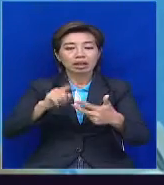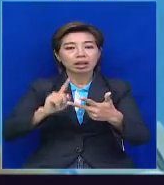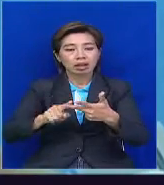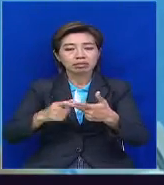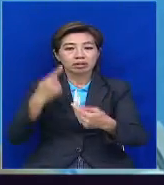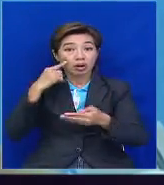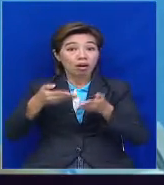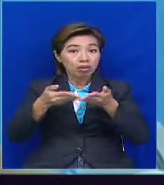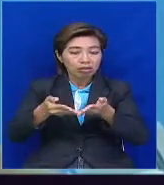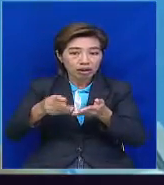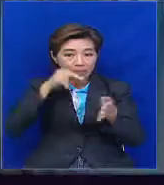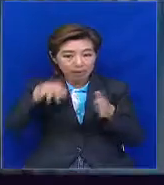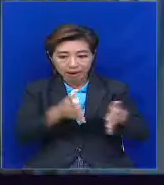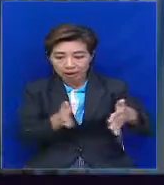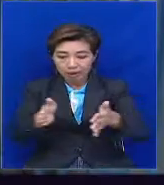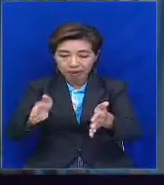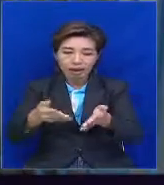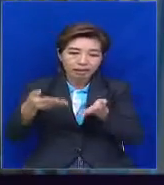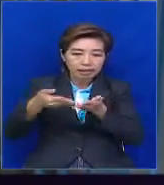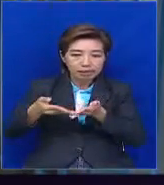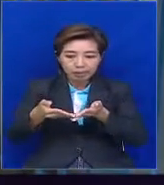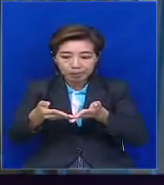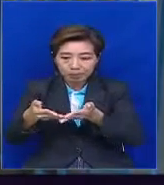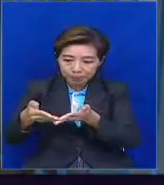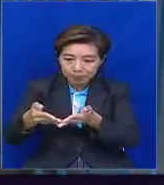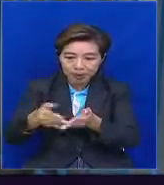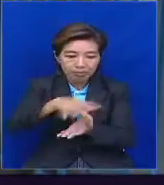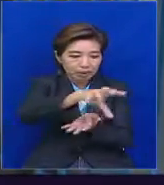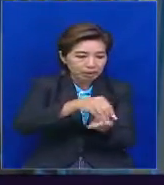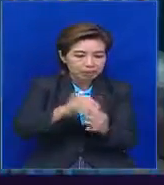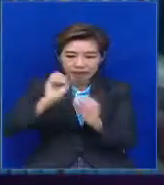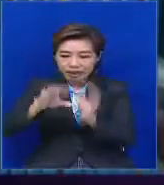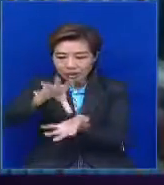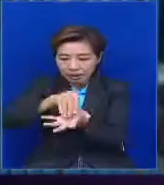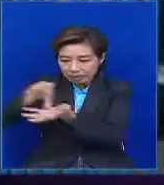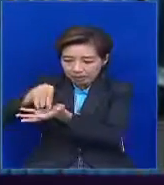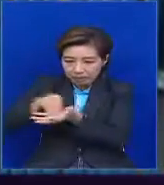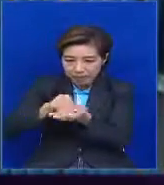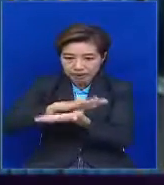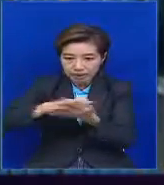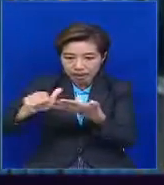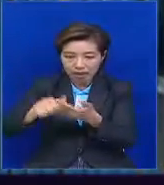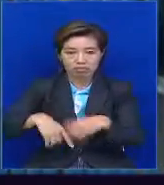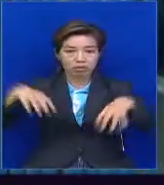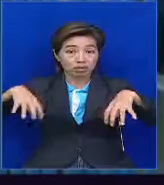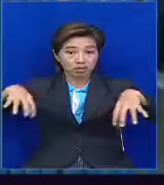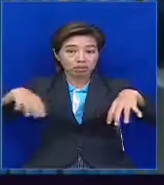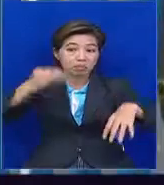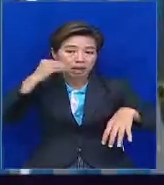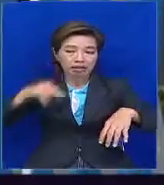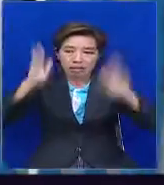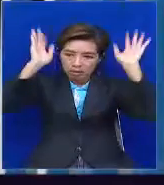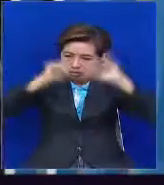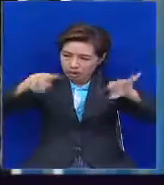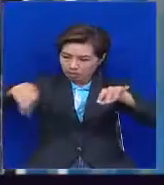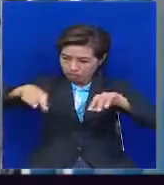ขบวนเรือทำความสะอาดแม่น้ำเจ้าพระยาเพื่อรณรงค์ให้ประชาชน 2ฝั่งแม่น้ำเจ้าพระยาเห็นถึงความสัมพันธ์ของการดูแลรักษาความ